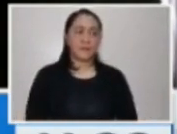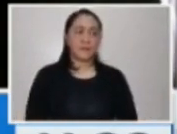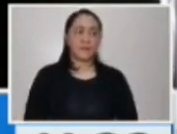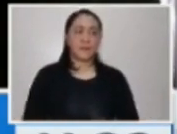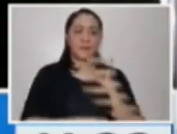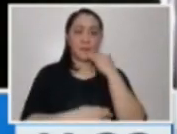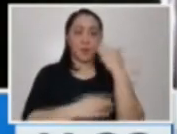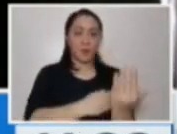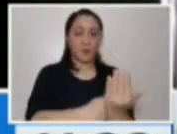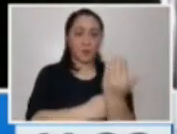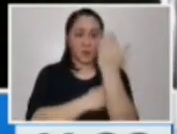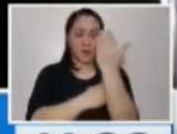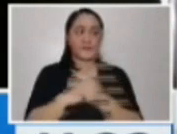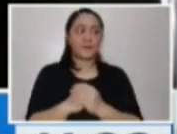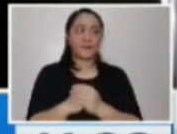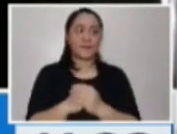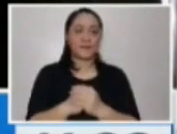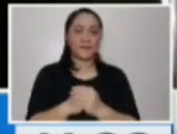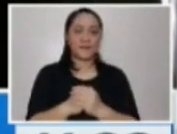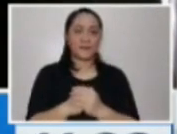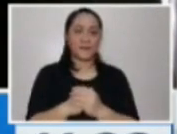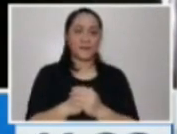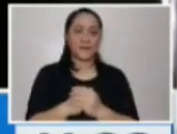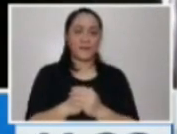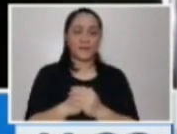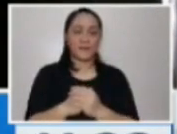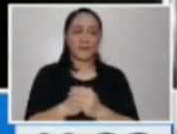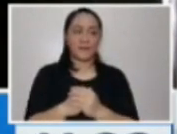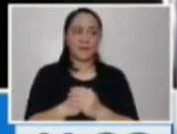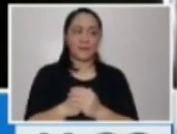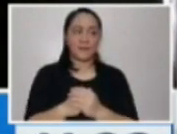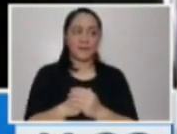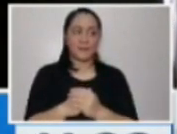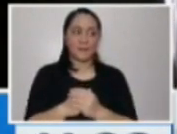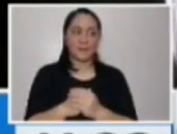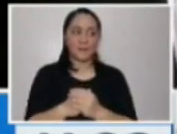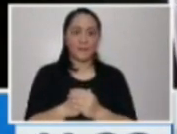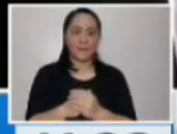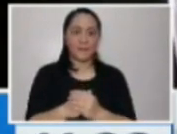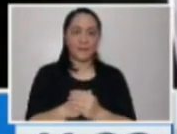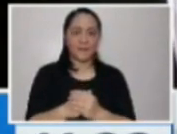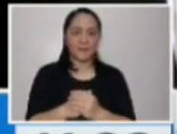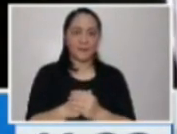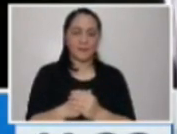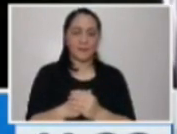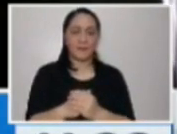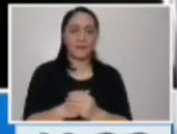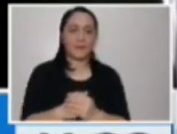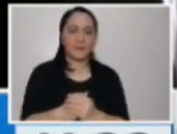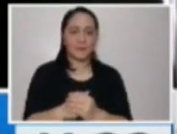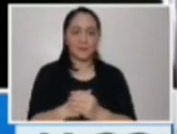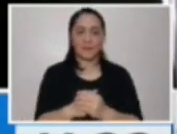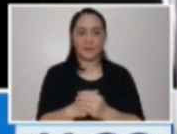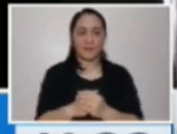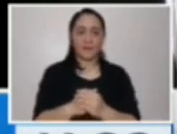na 3%, pakipaliwanag lang po, ito po ba ay 3% or 2.7%?